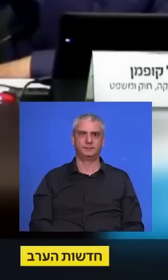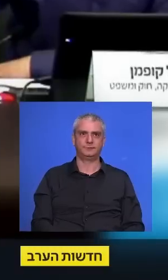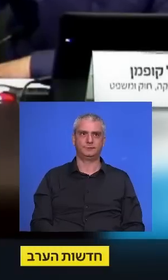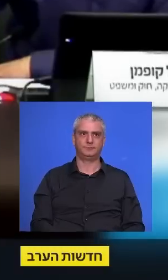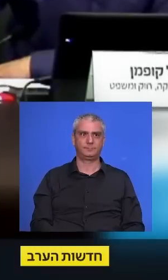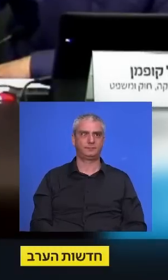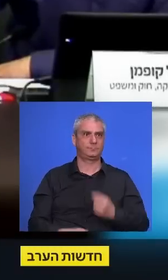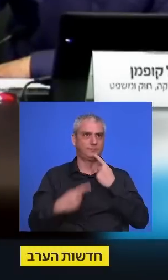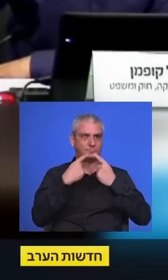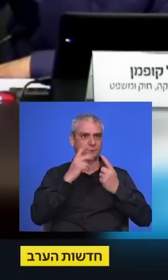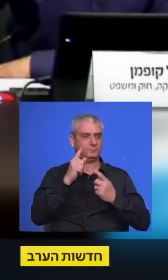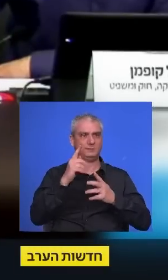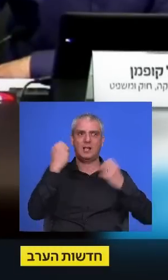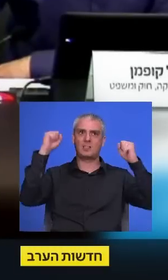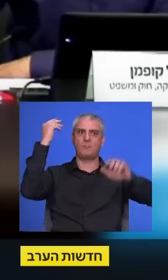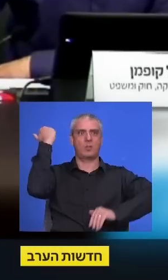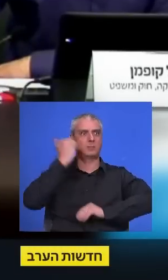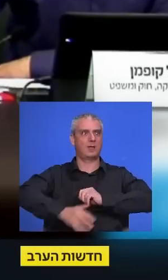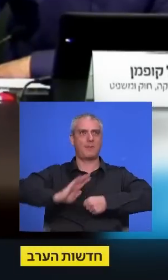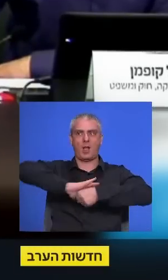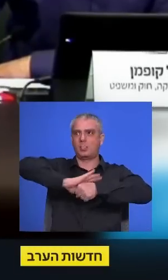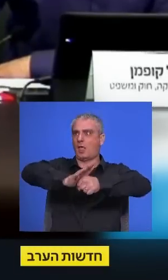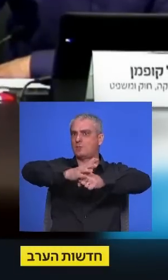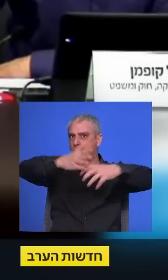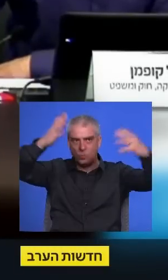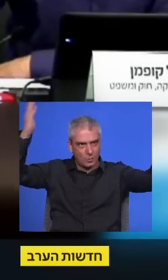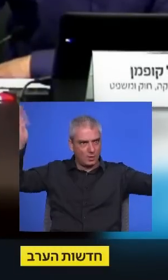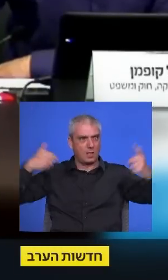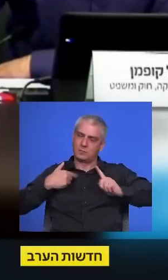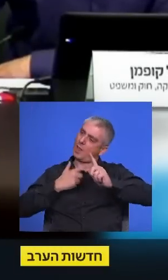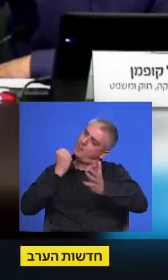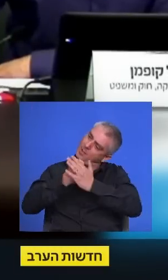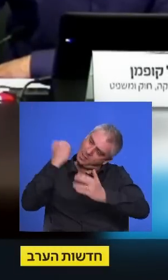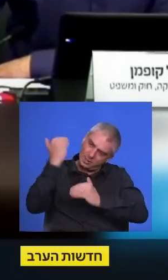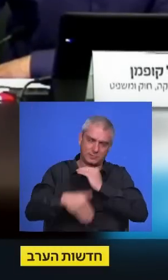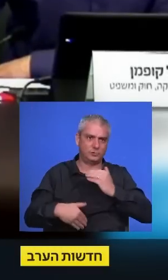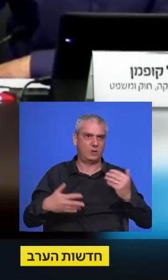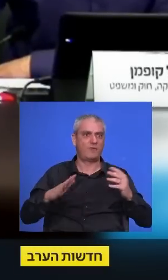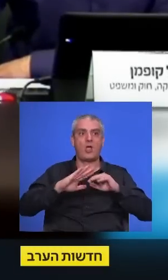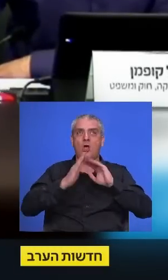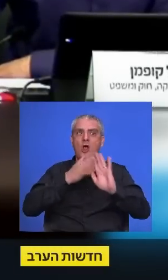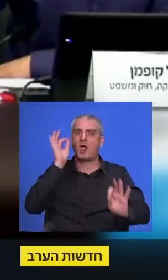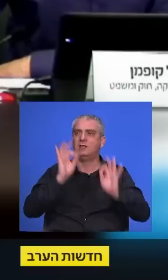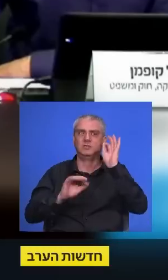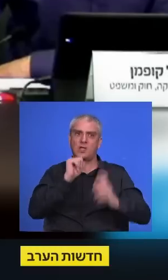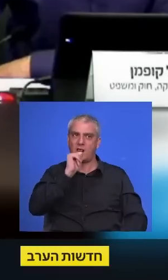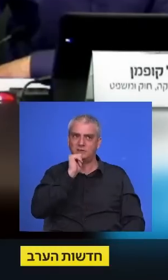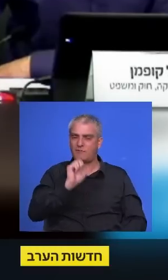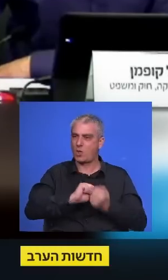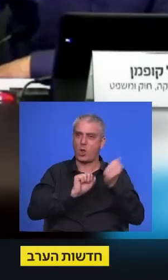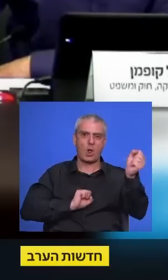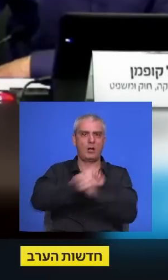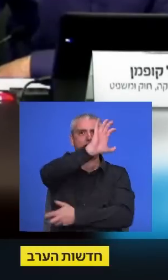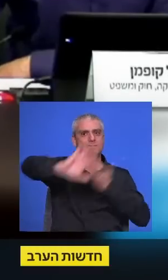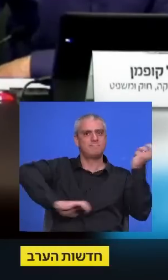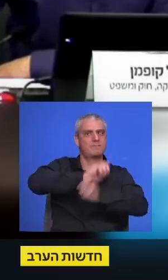השיח הזה על קץ הדמוקרטיה, על דיקטטורה, על נלחם עד הסוף, כל ההסתות